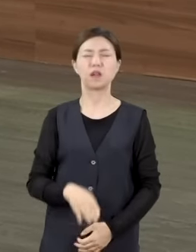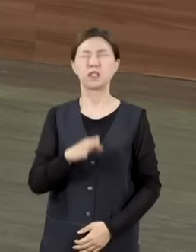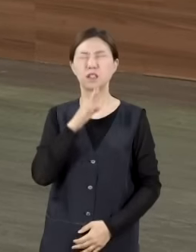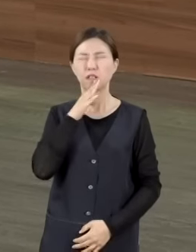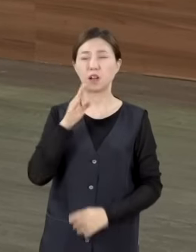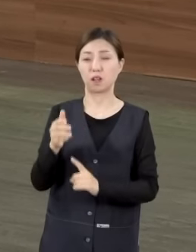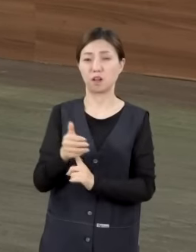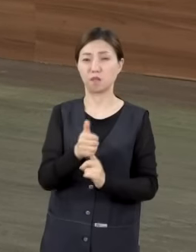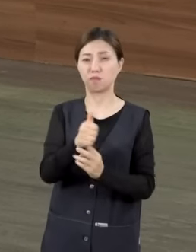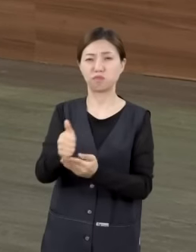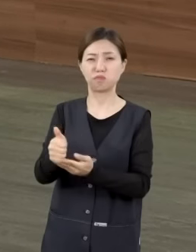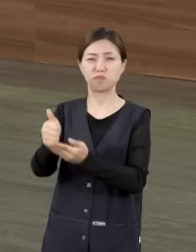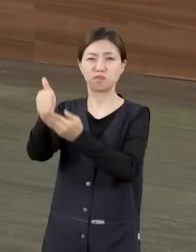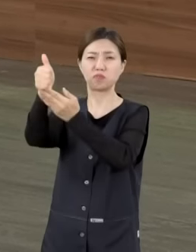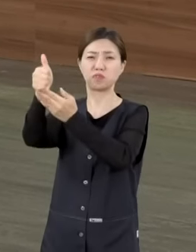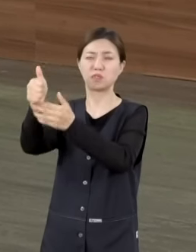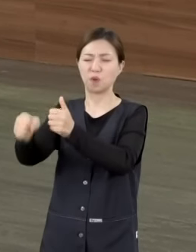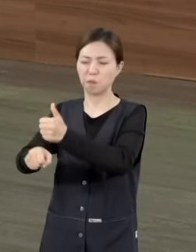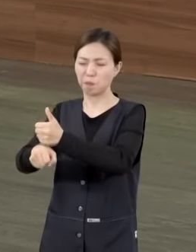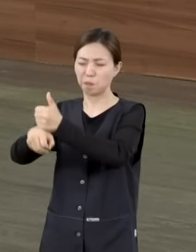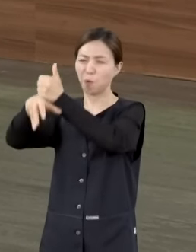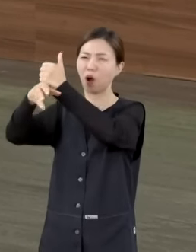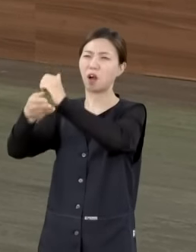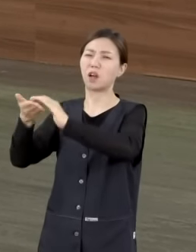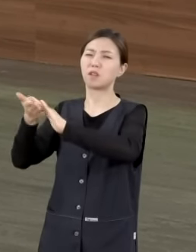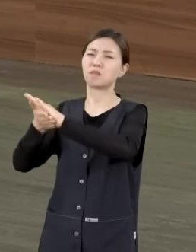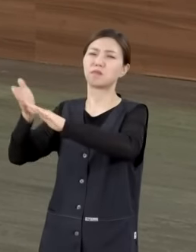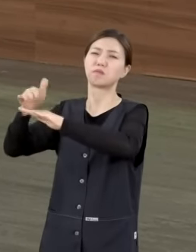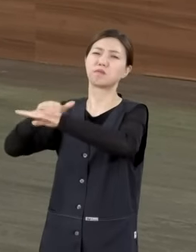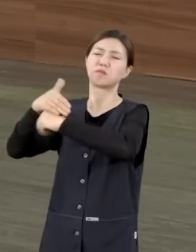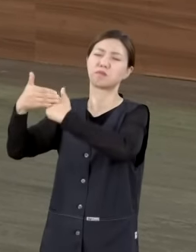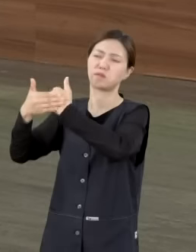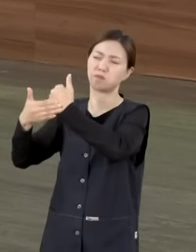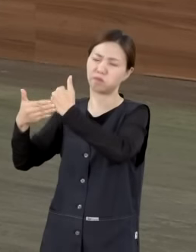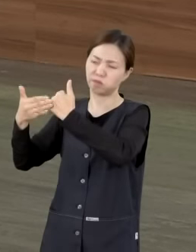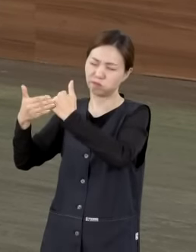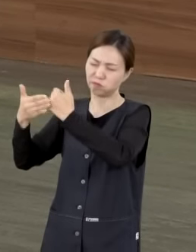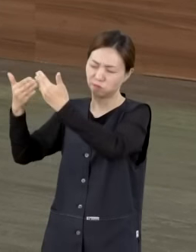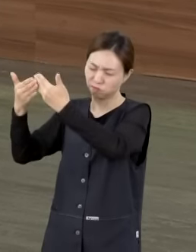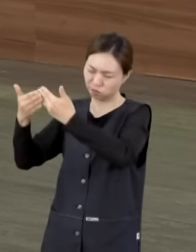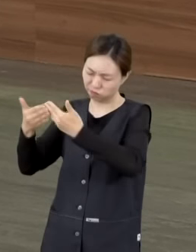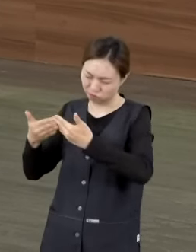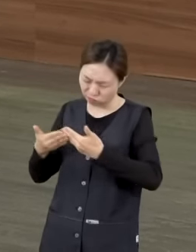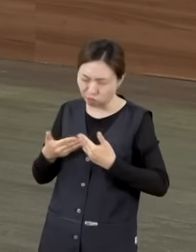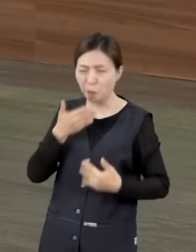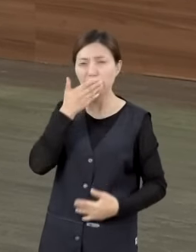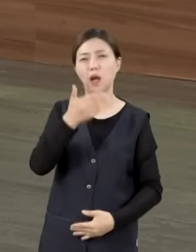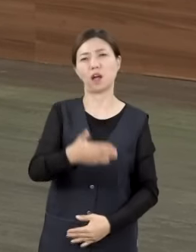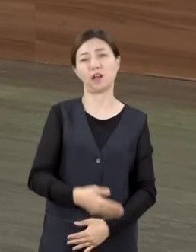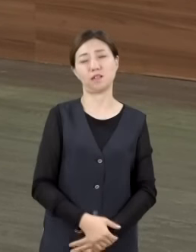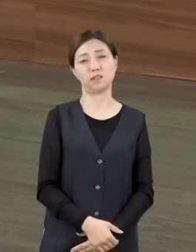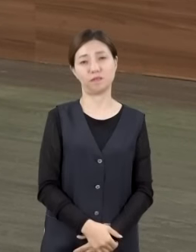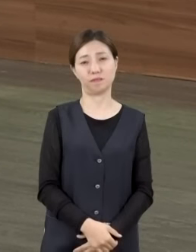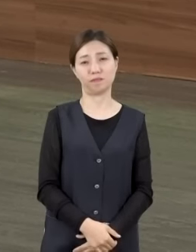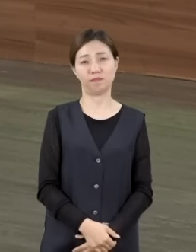기도하면 불보 살림의 가피가 활짝 꽃을 피우게